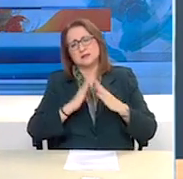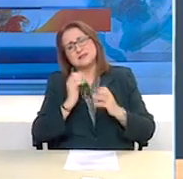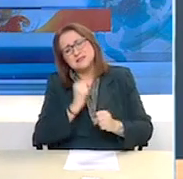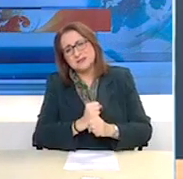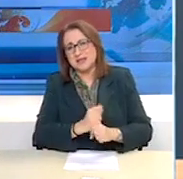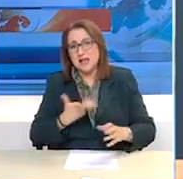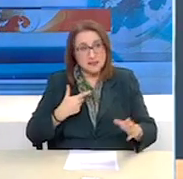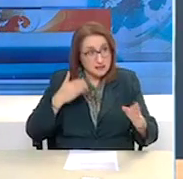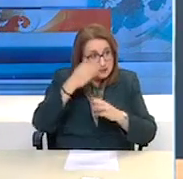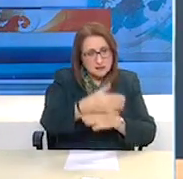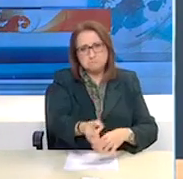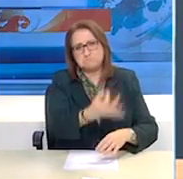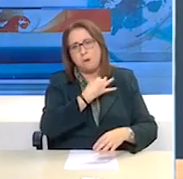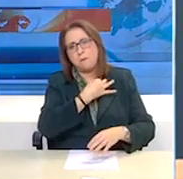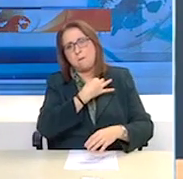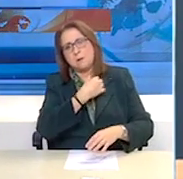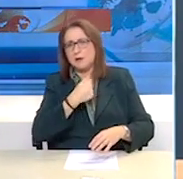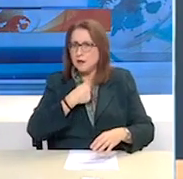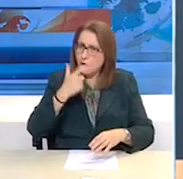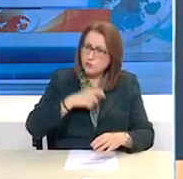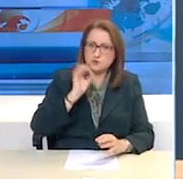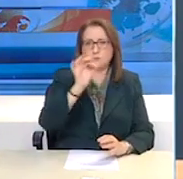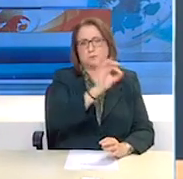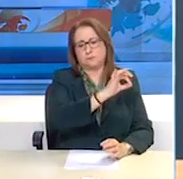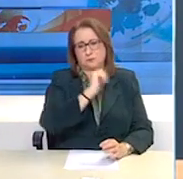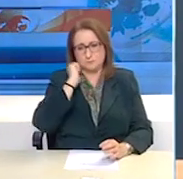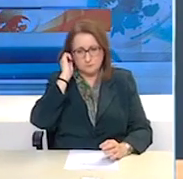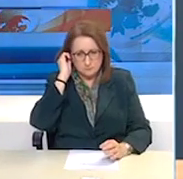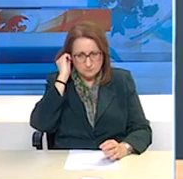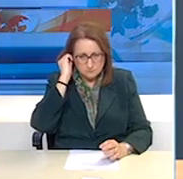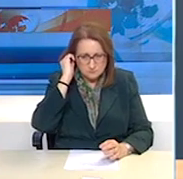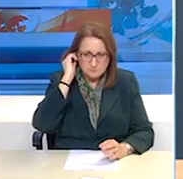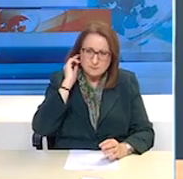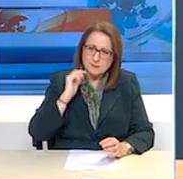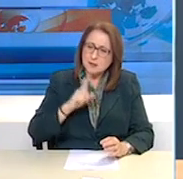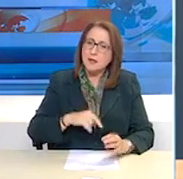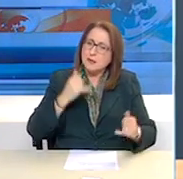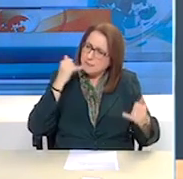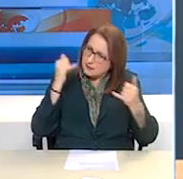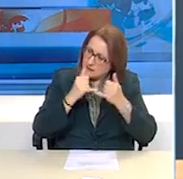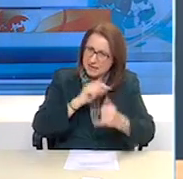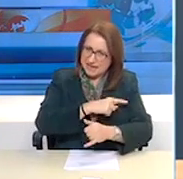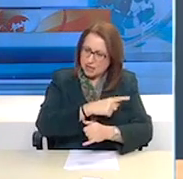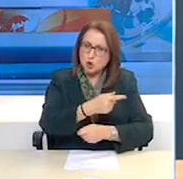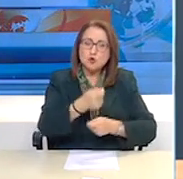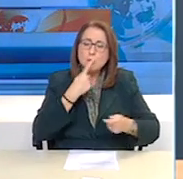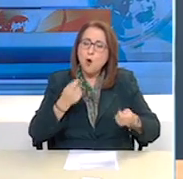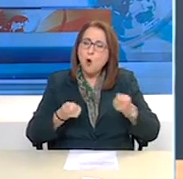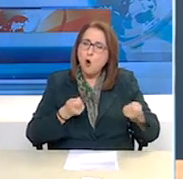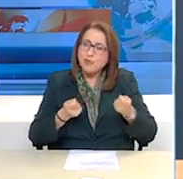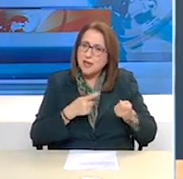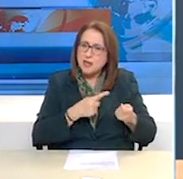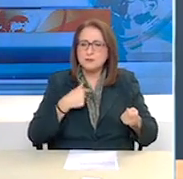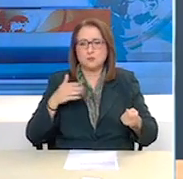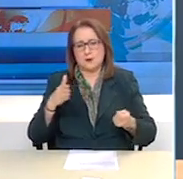ότι στη μεγάλη πλειοψηφία αυτό γίνεται. Και όταν παραστεί ανάγκη, βέβαια υπάρχει πάντα η επικοινωνία με τον γιατρό. Και από ό,τι γνωρίζω, γίνονται